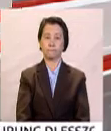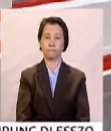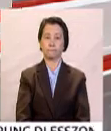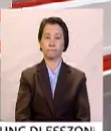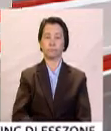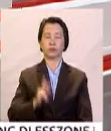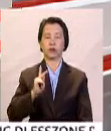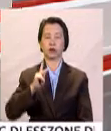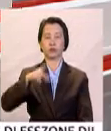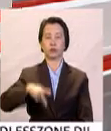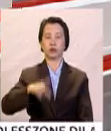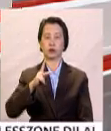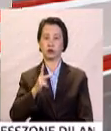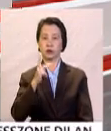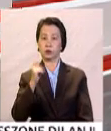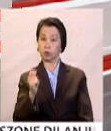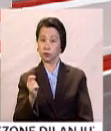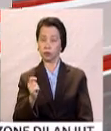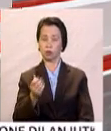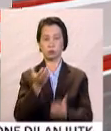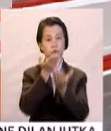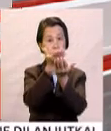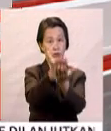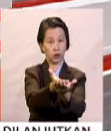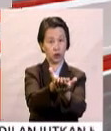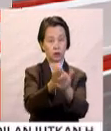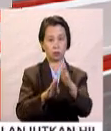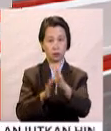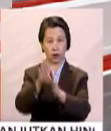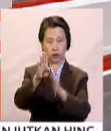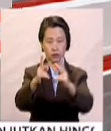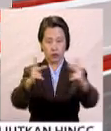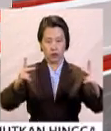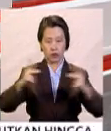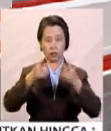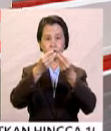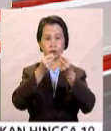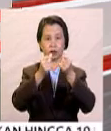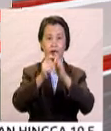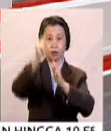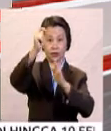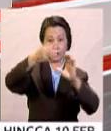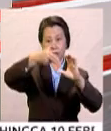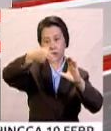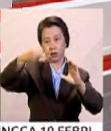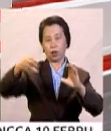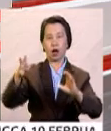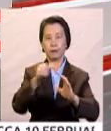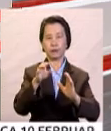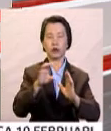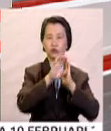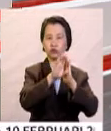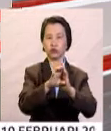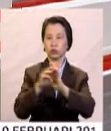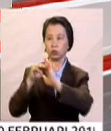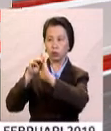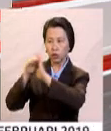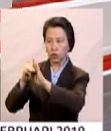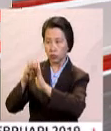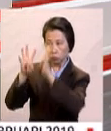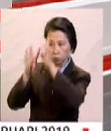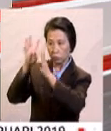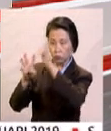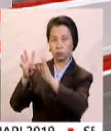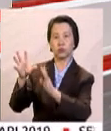Kementerian Perumahan dan Kerajaan Tempatan KPKT mencadangkan supaya pembangunan di kawasan Tanah Tinggi Cameron Highlands mengambil contoh model reka